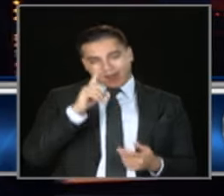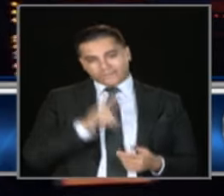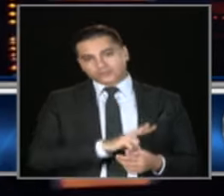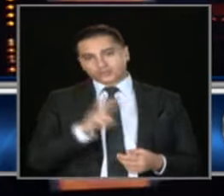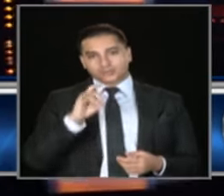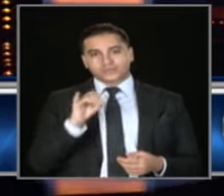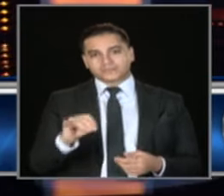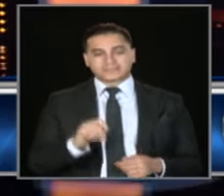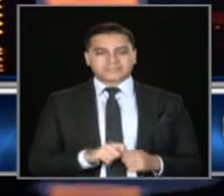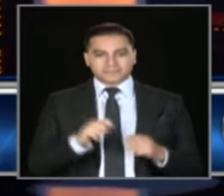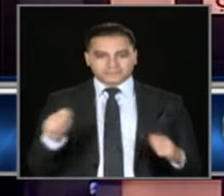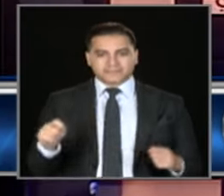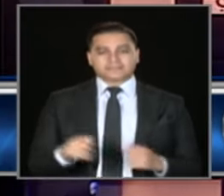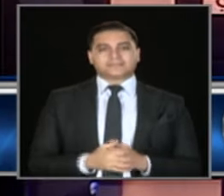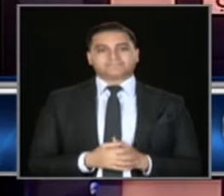1750 متر،